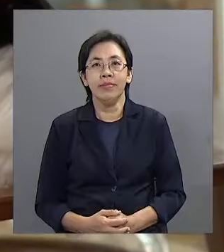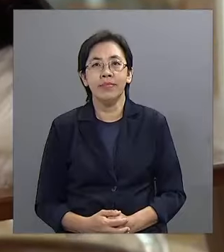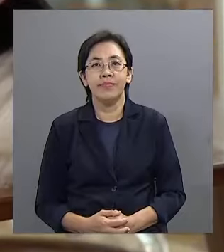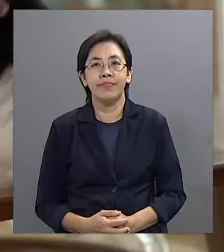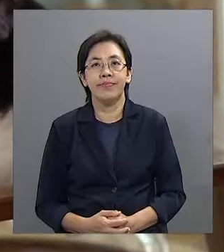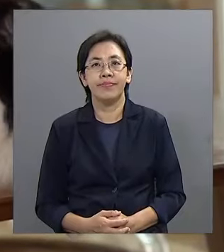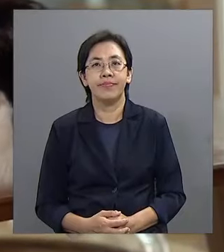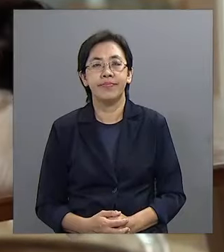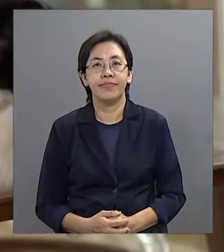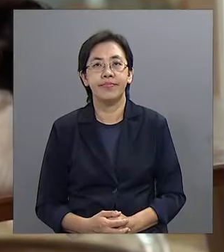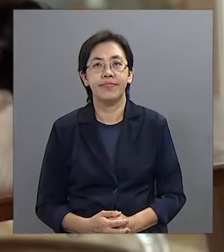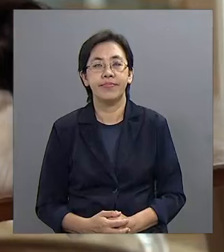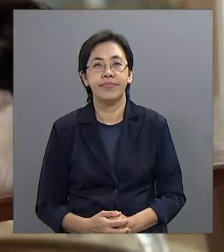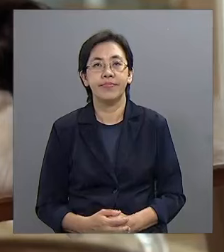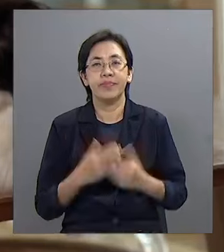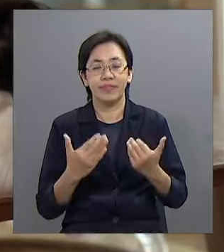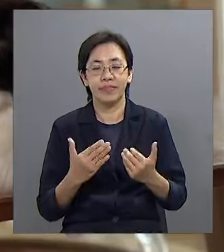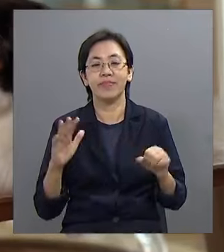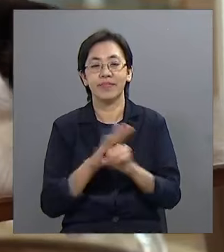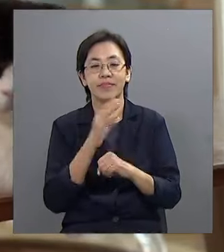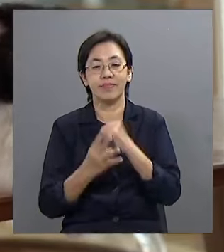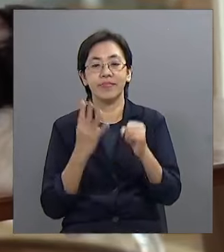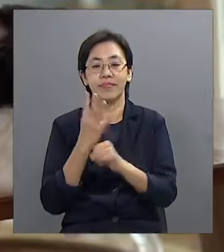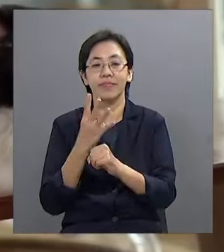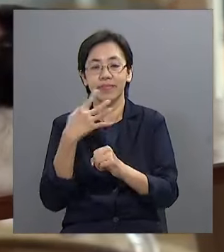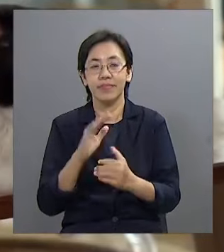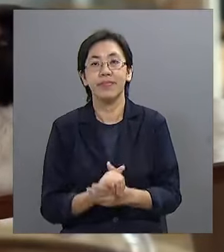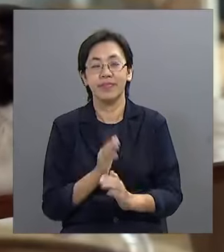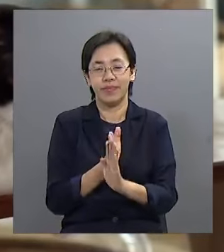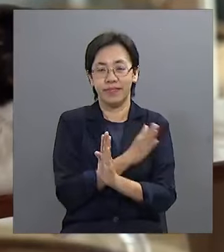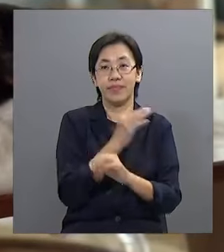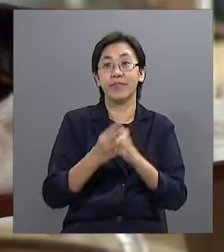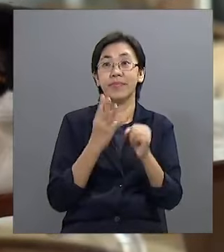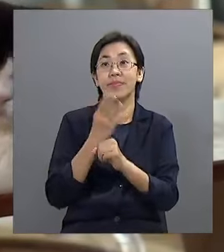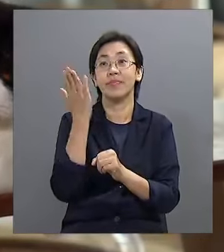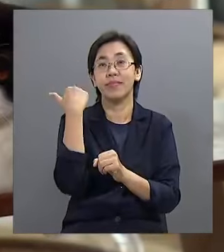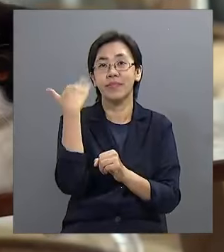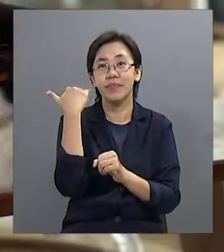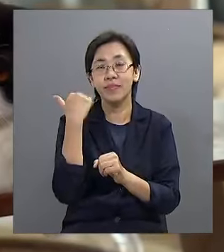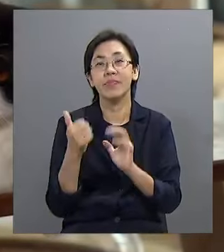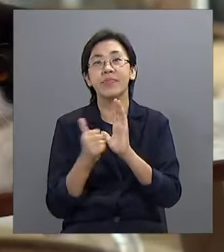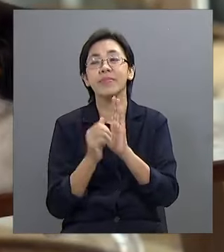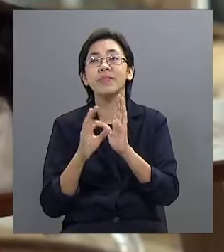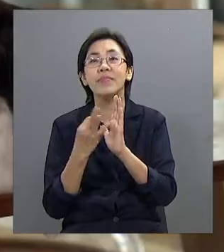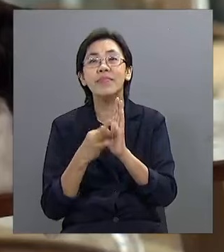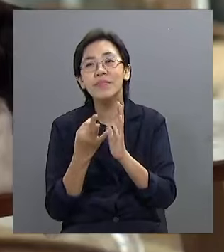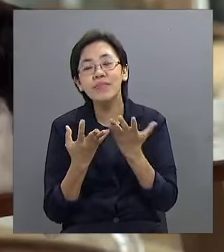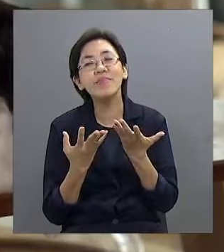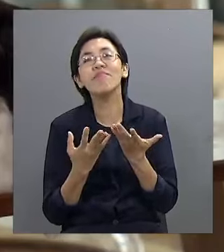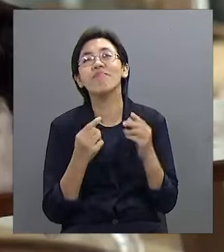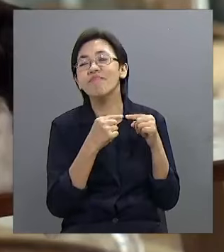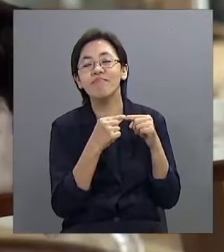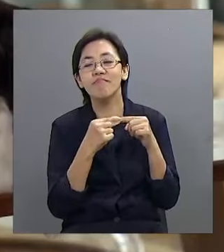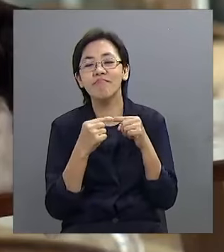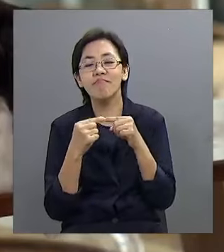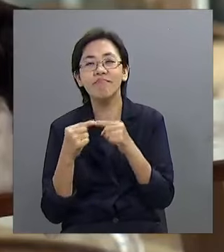ตอนนี้ครบกี่ปีแล้วเนี่ย4ปีที่แล้วค่ะก็ตั้งแต่ทำเพจทุนหัวของบ่าวมาเรื่อยๆนะคะจนประสบพบเ